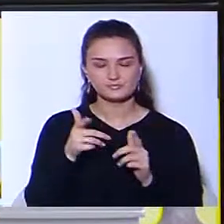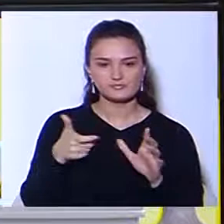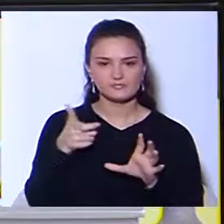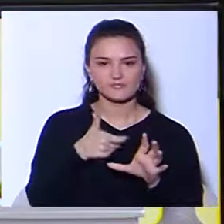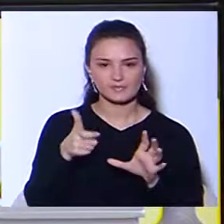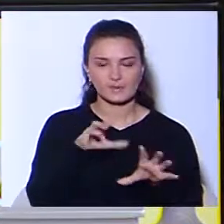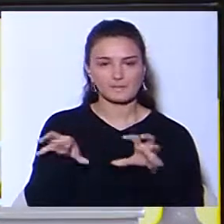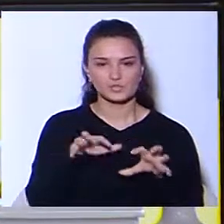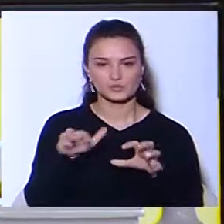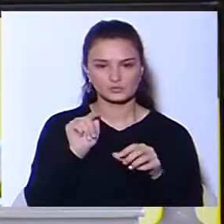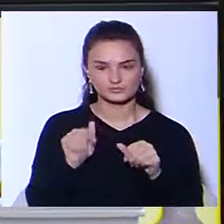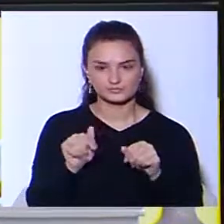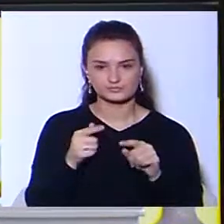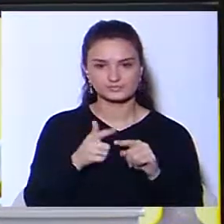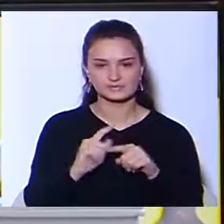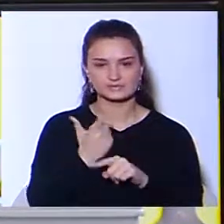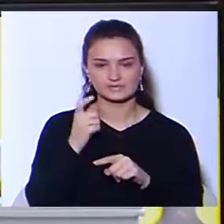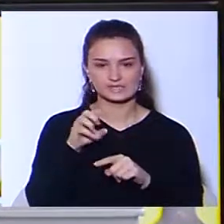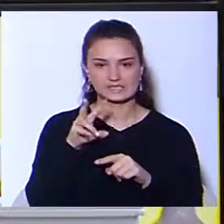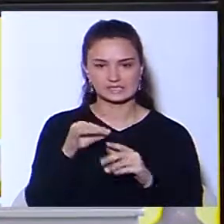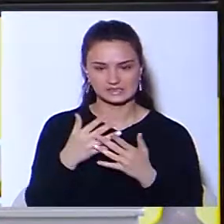ანუ მაწონი ისევ ხილის